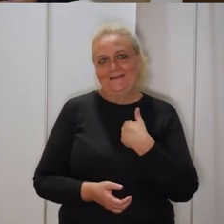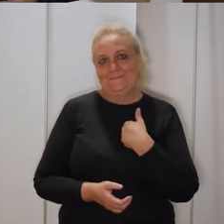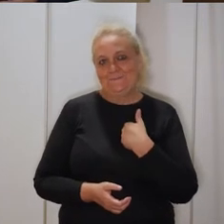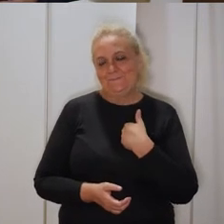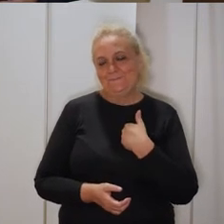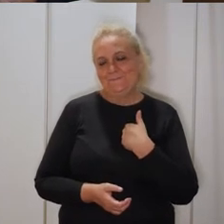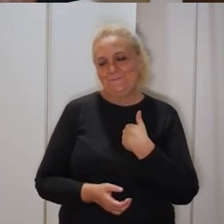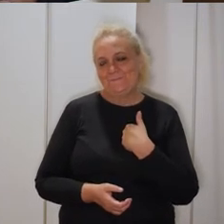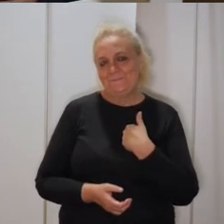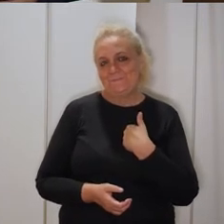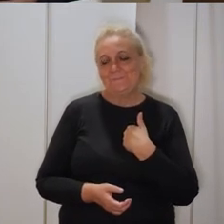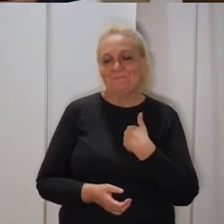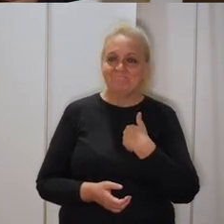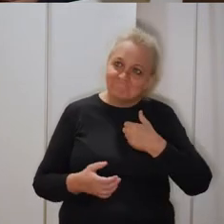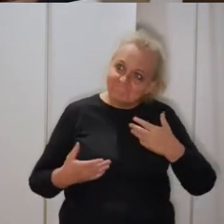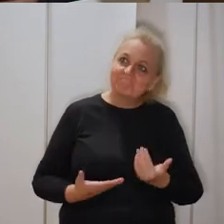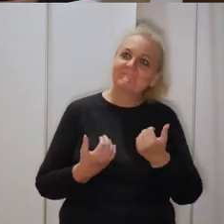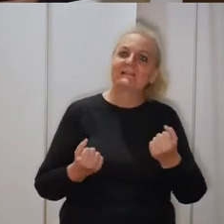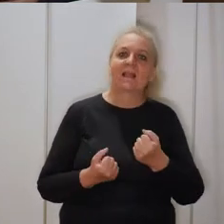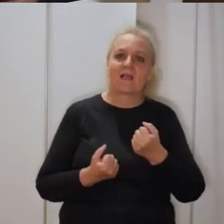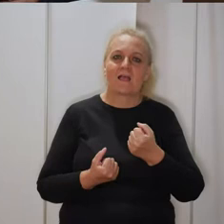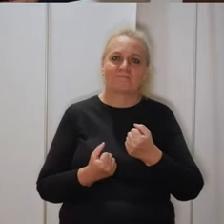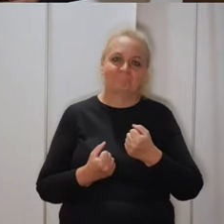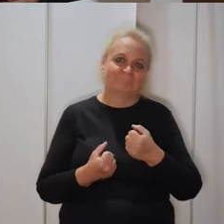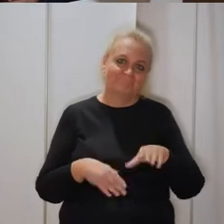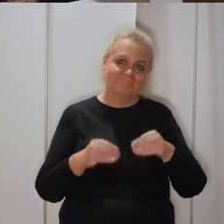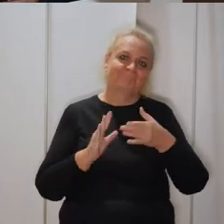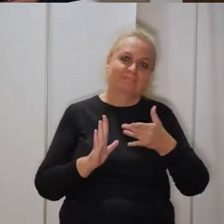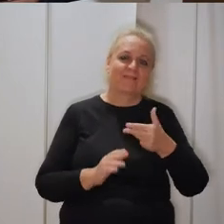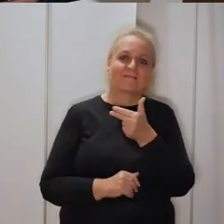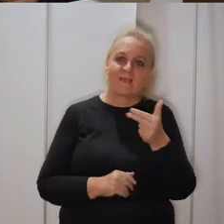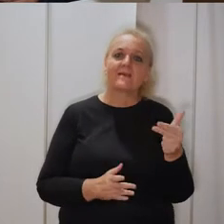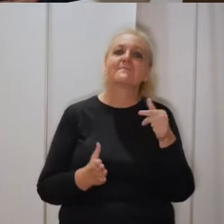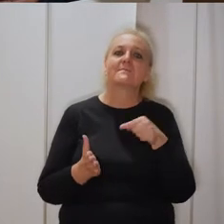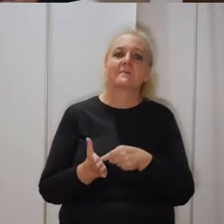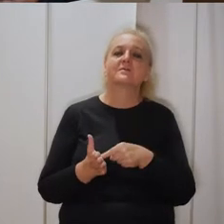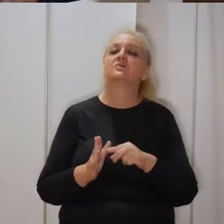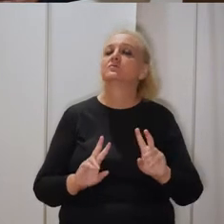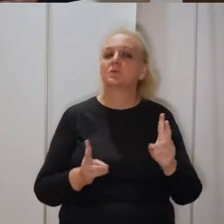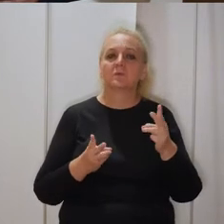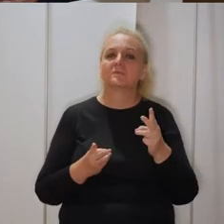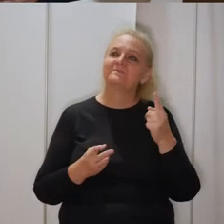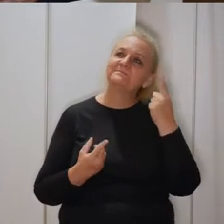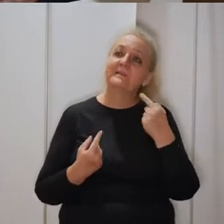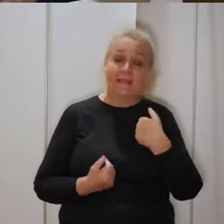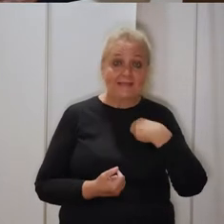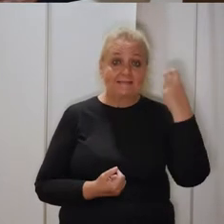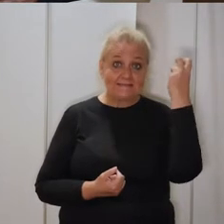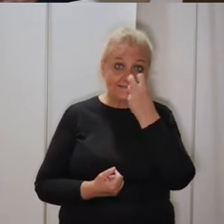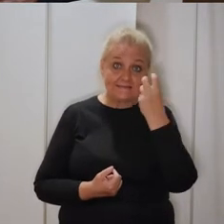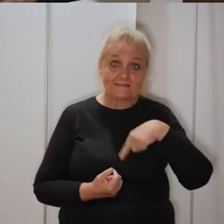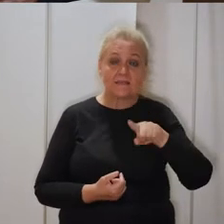podejmuję takie tematy. To może wynika z tego, że ja w ogóle się